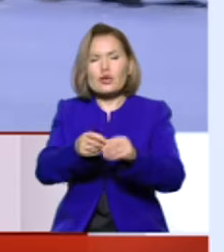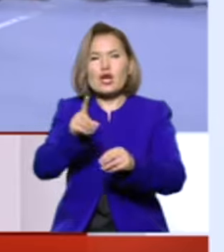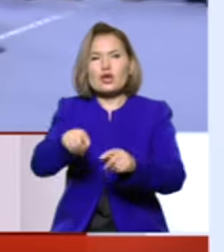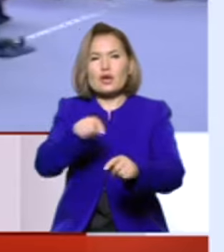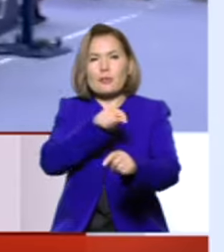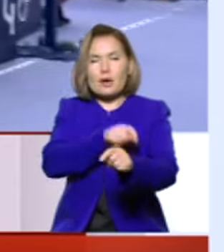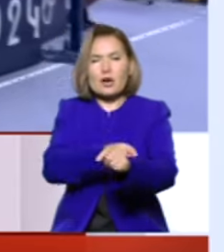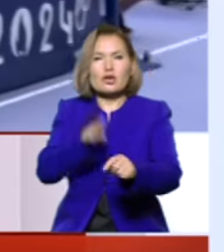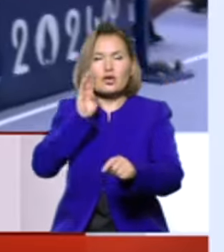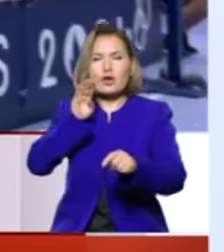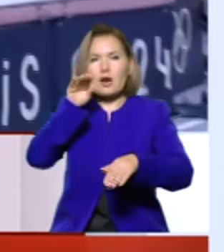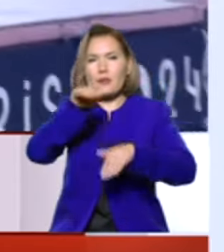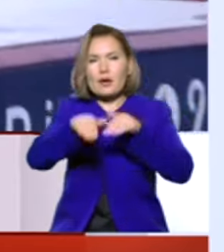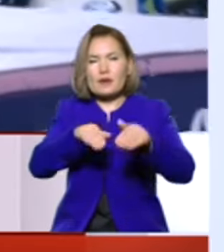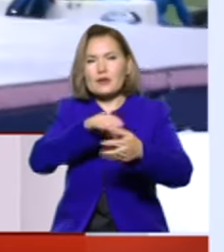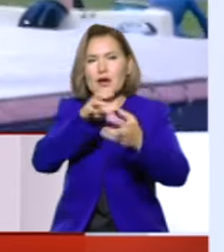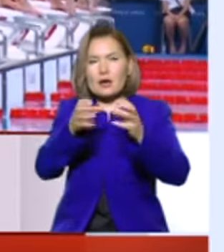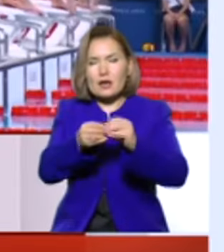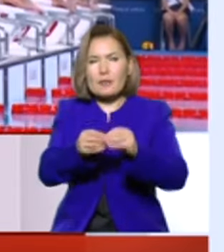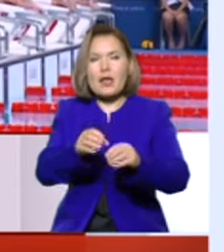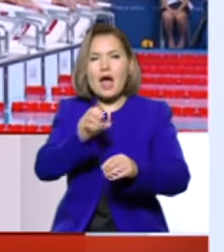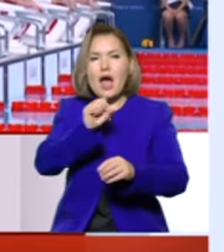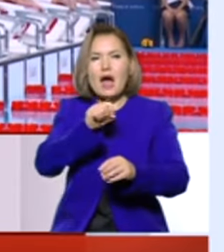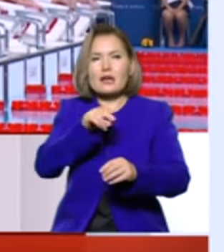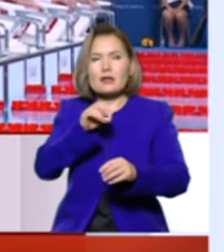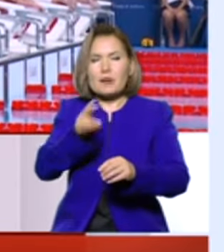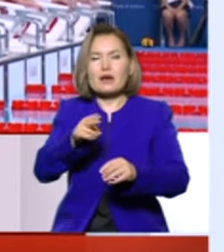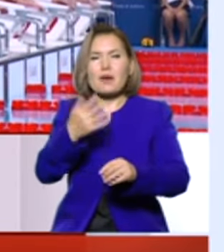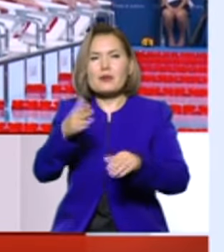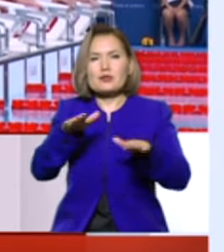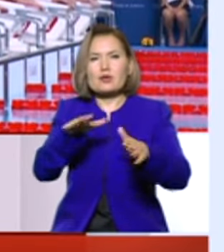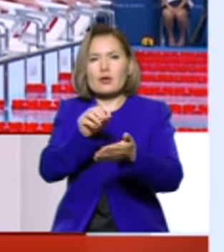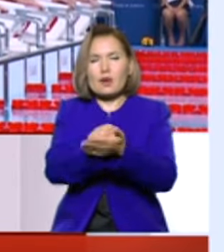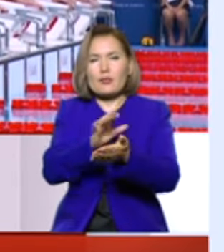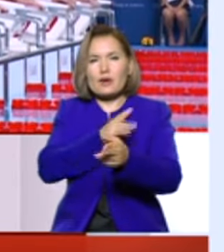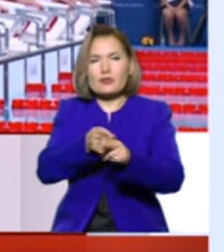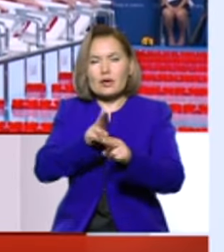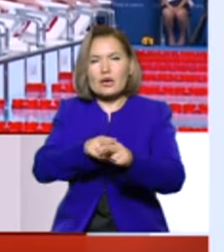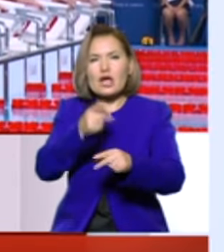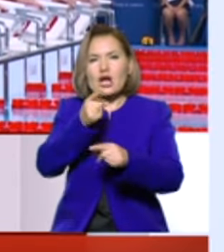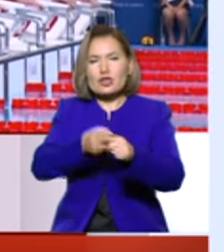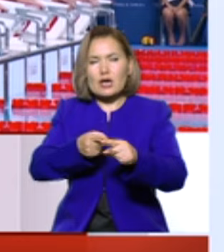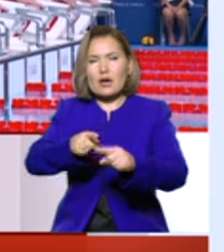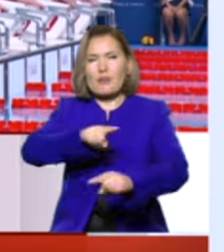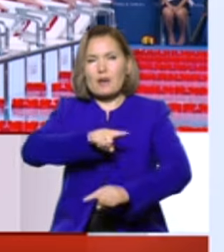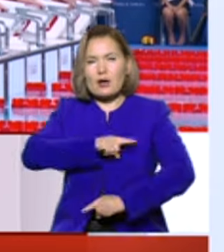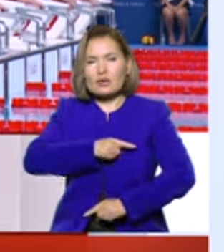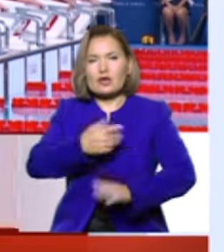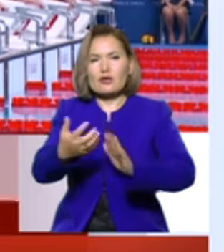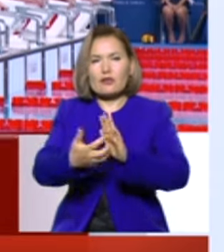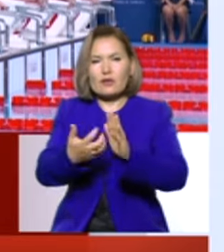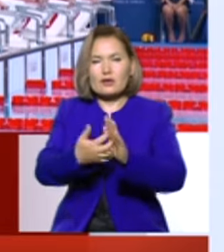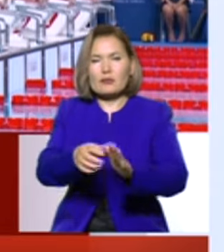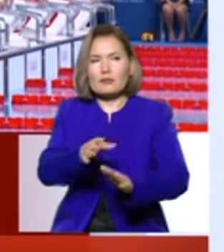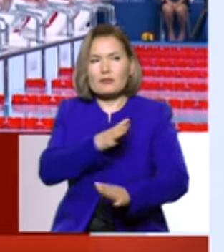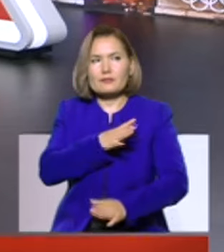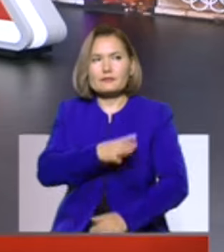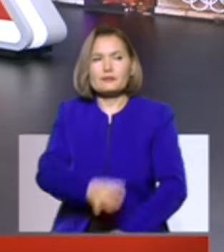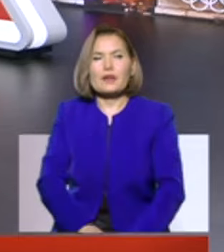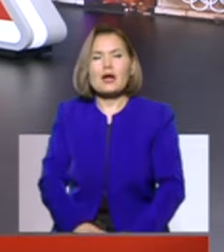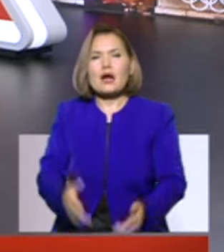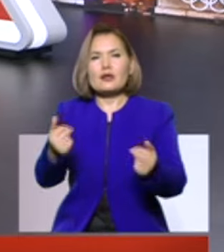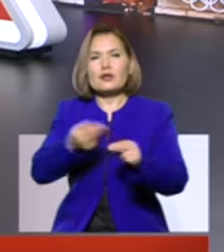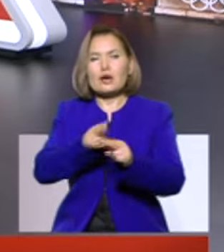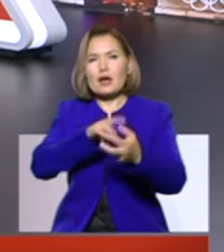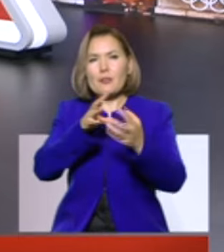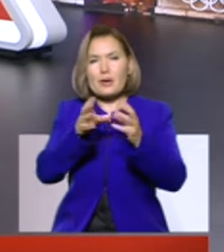метрге жүзуден сынға түскен Әділбек Мусин мәреге 5-ші болып келді. Бұл жартылай финалға шығу үшін жеткіліксіз болды. Ләйлә? Я,